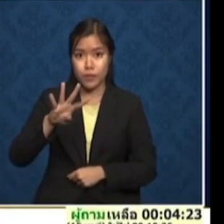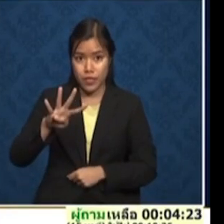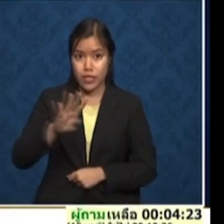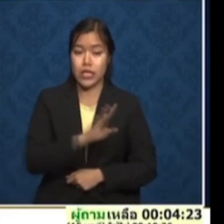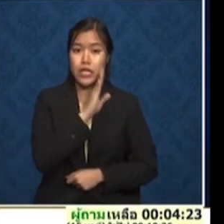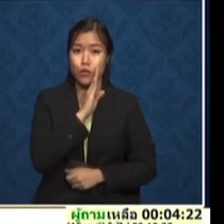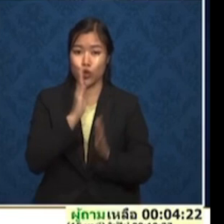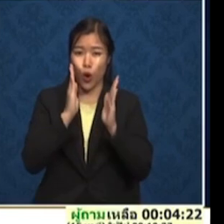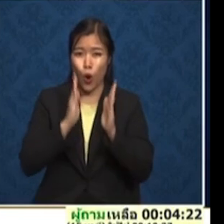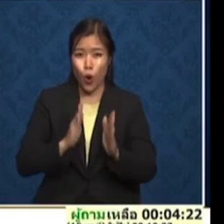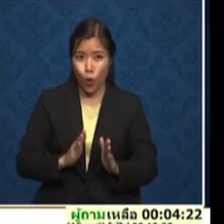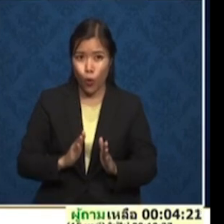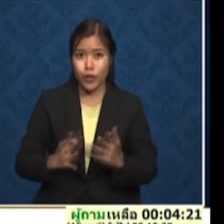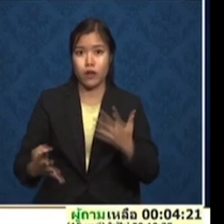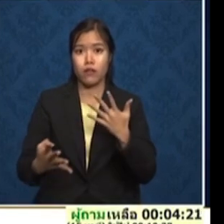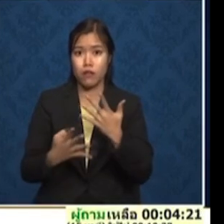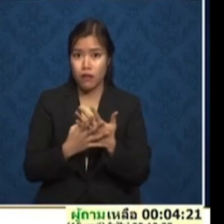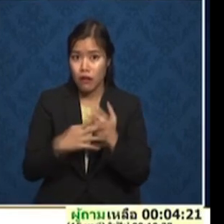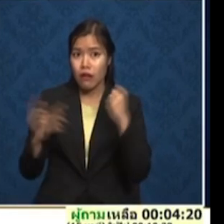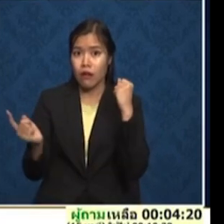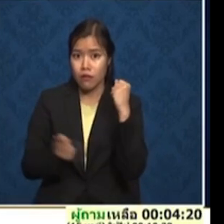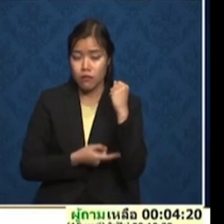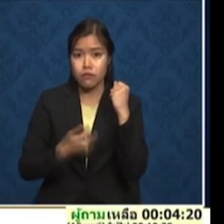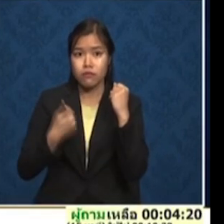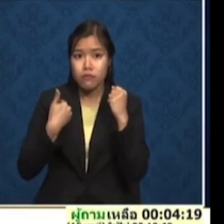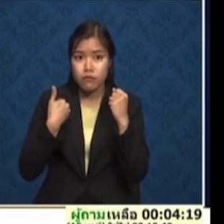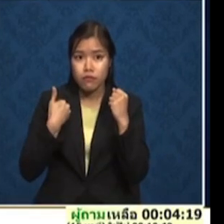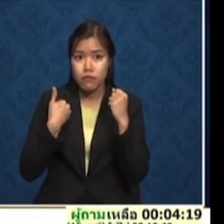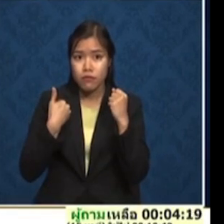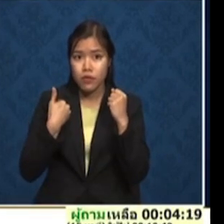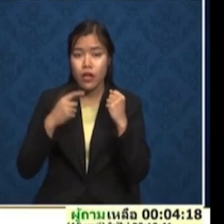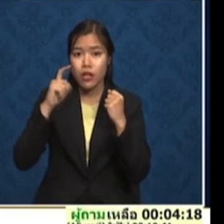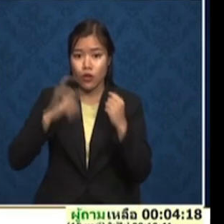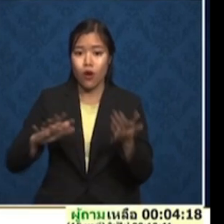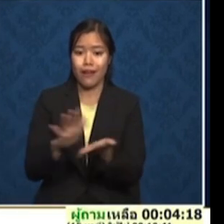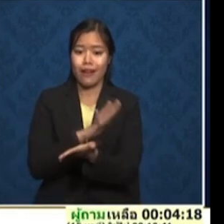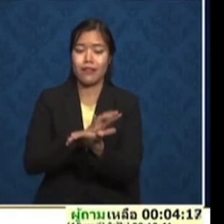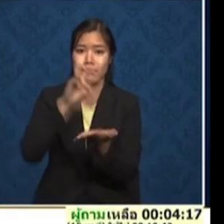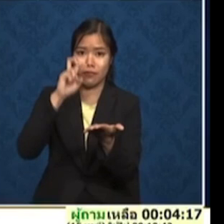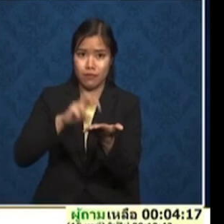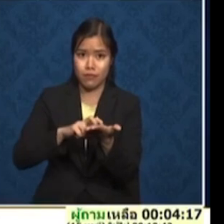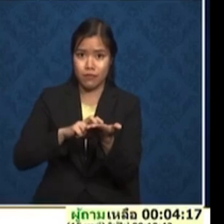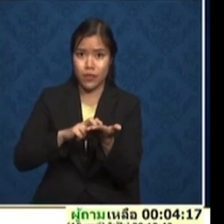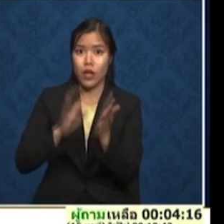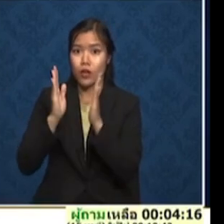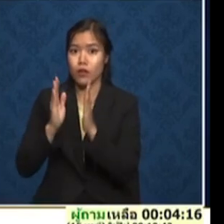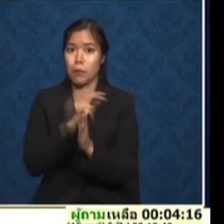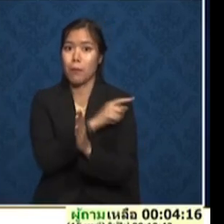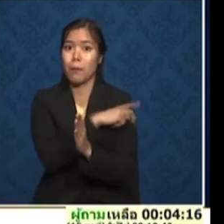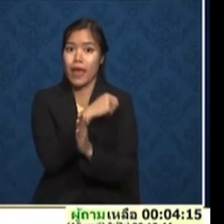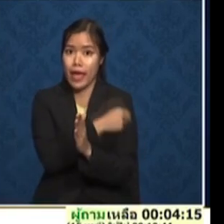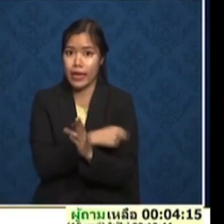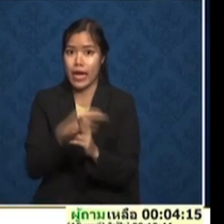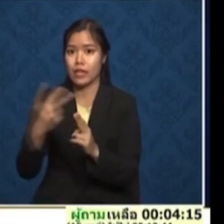โทษเด็ดขาดที่รับการพักโทษเป็นพิเศษจะในวรรคที่ 2นะครับต้องมีใบรับรองแพทย์อ่าต้องมีแพทย์รับรองจำนวน 2